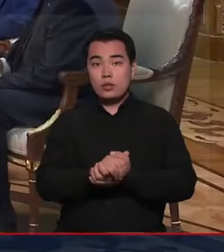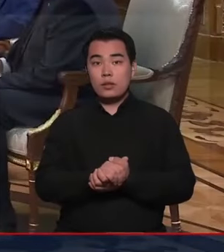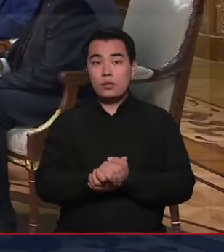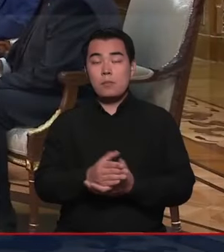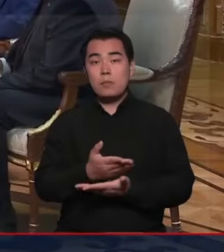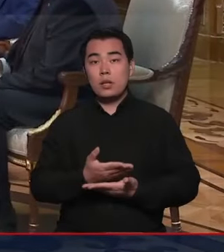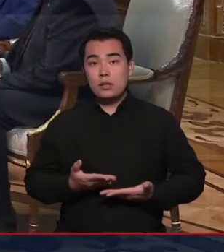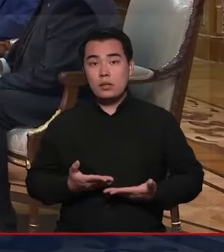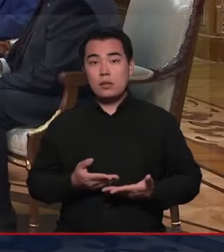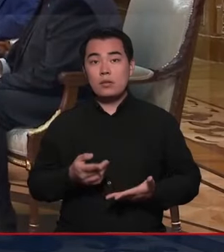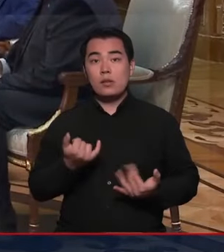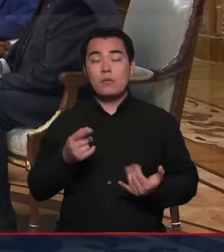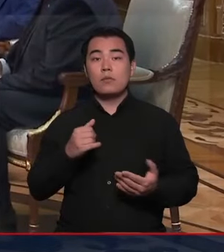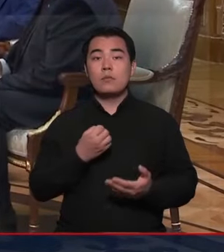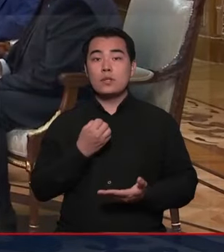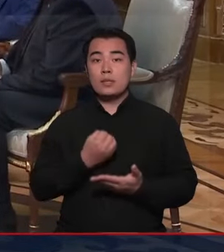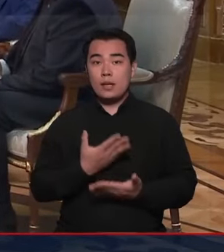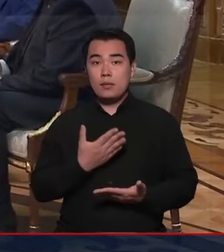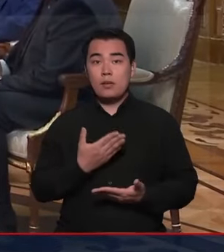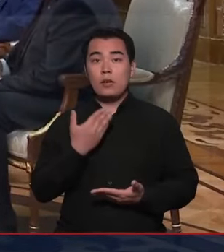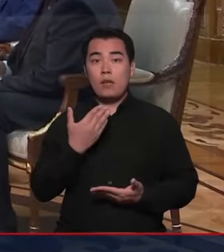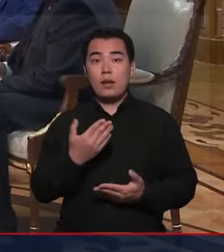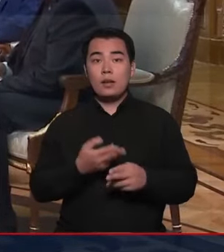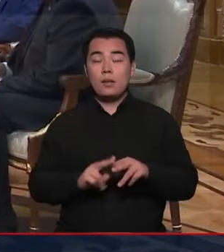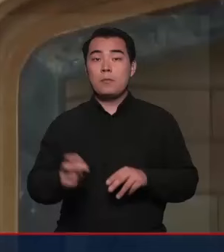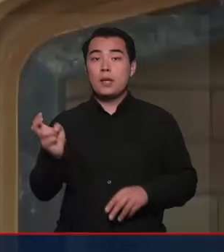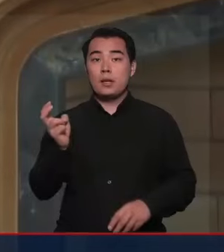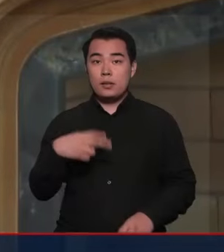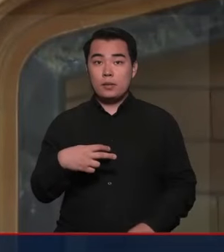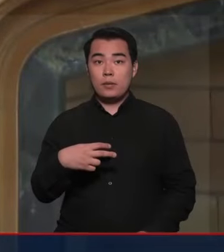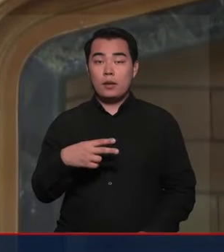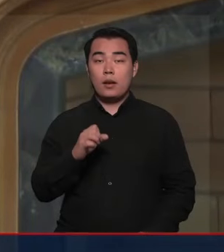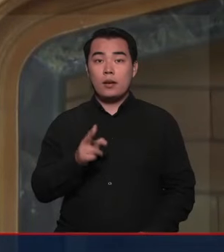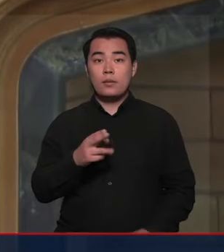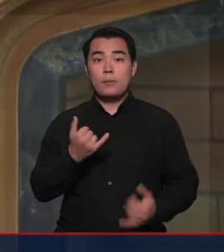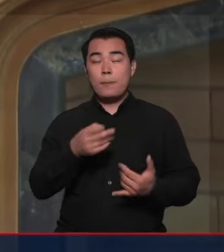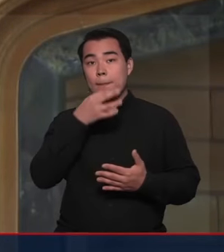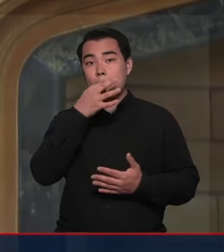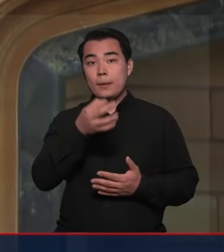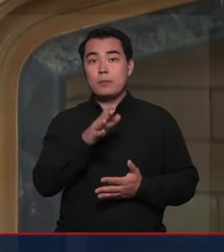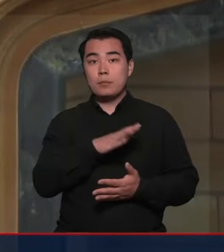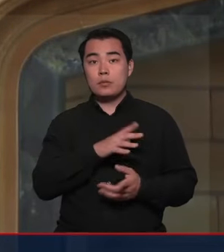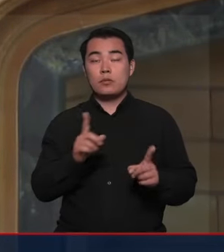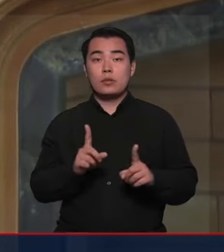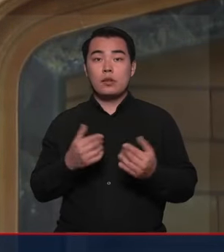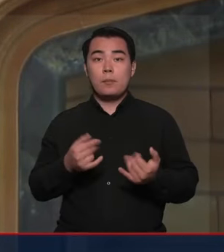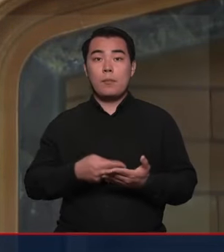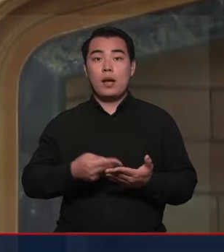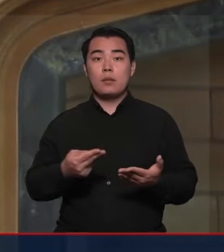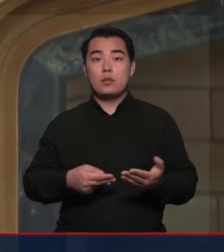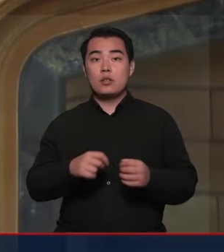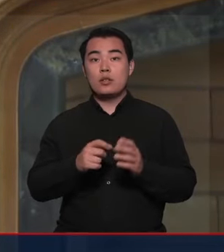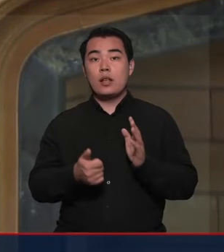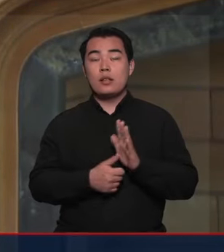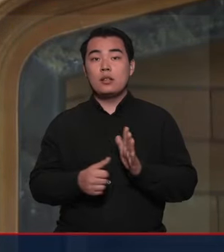Мы высоко ценим этот визит. Как вы сейчас отметили, подписано